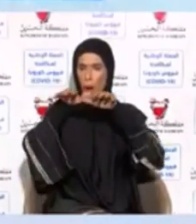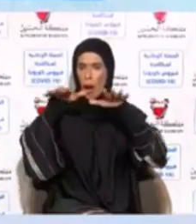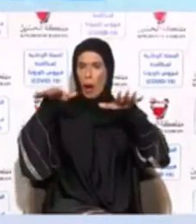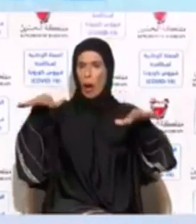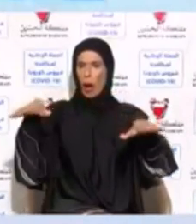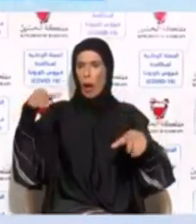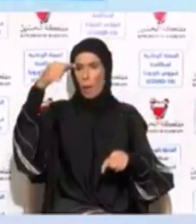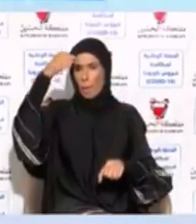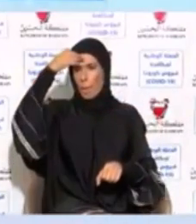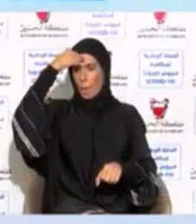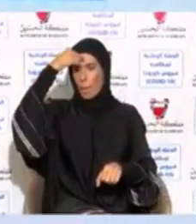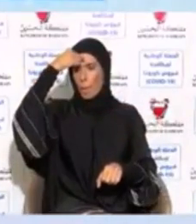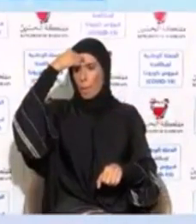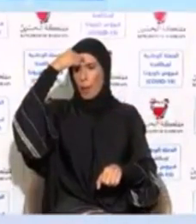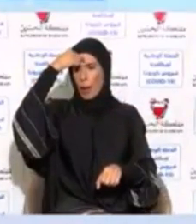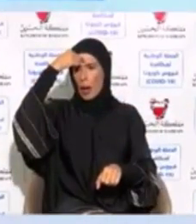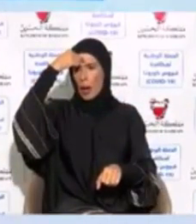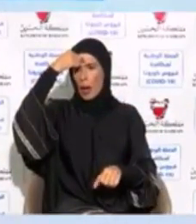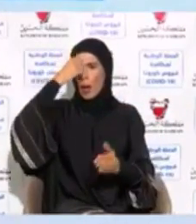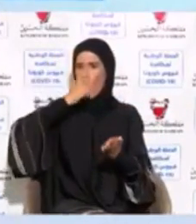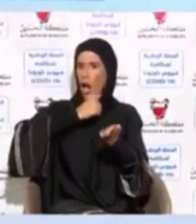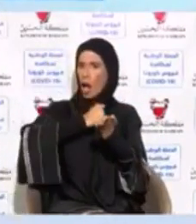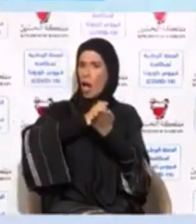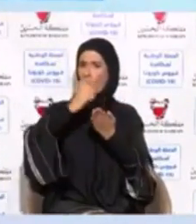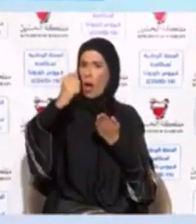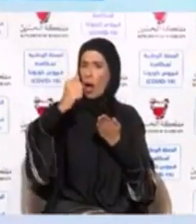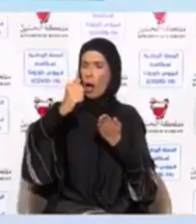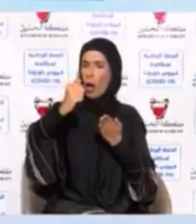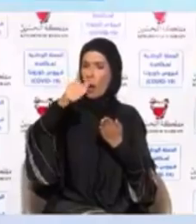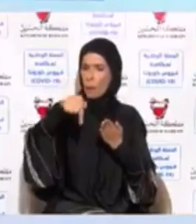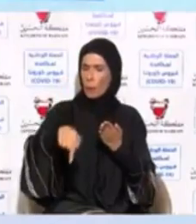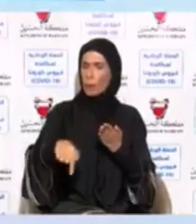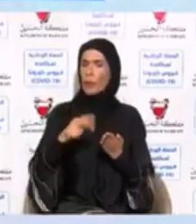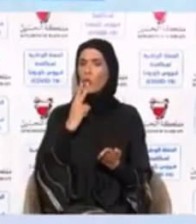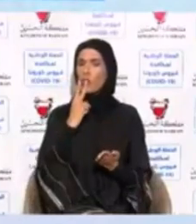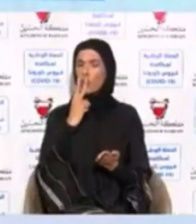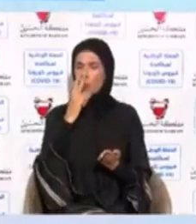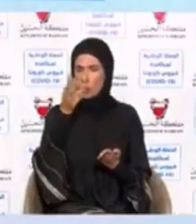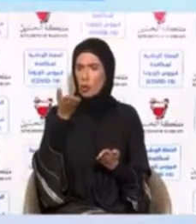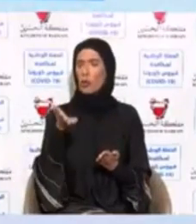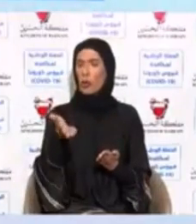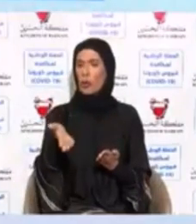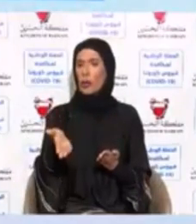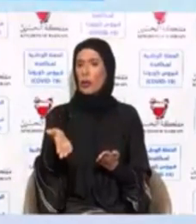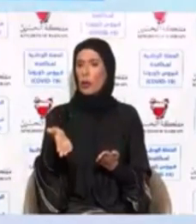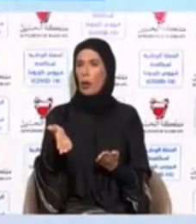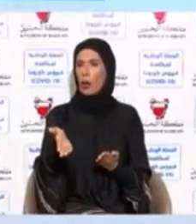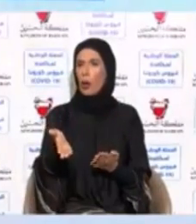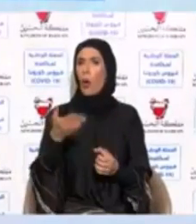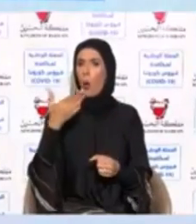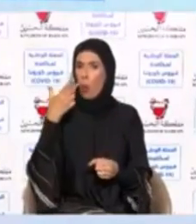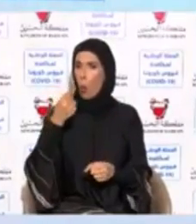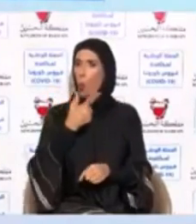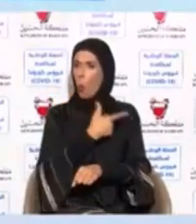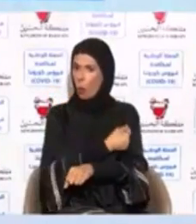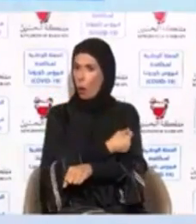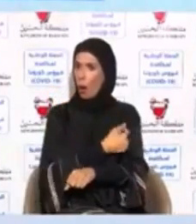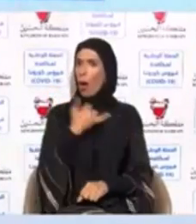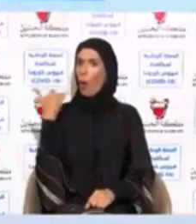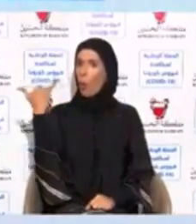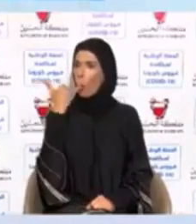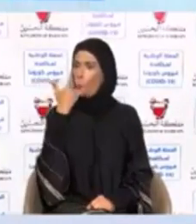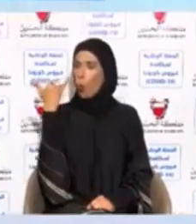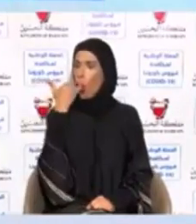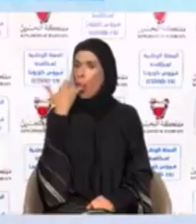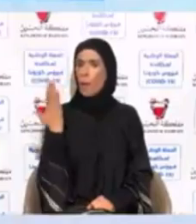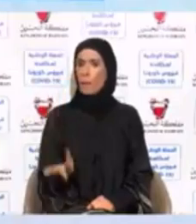منتشر السبيل الوحيد لقضاء على هذا الوباء واحنا شهدناه بانفسنا هو وجود لقاح؟ معنات السؤال